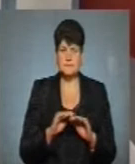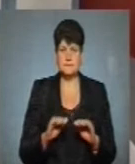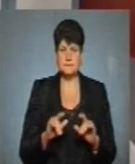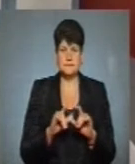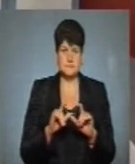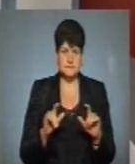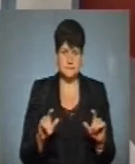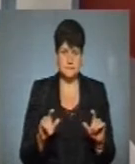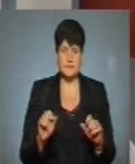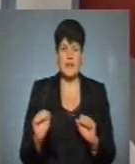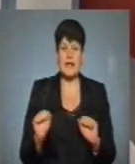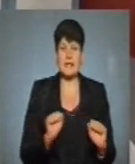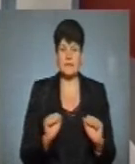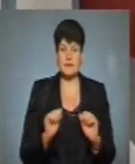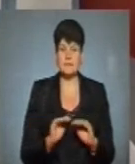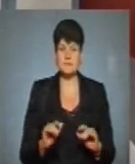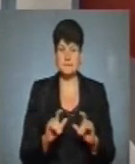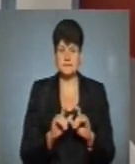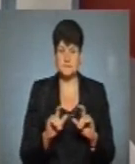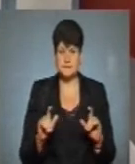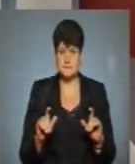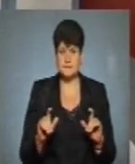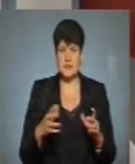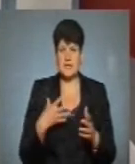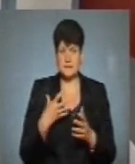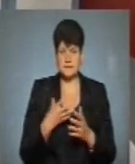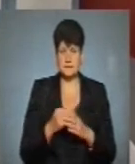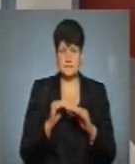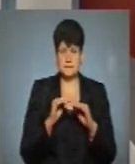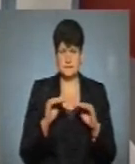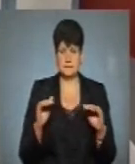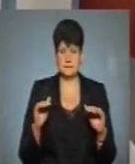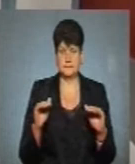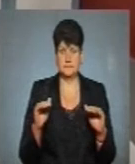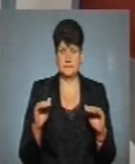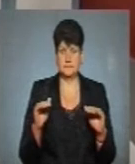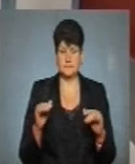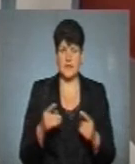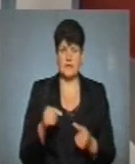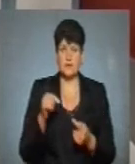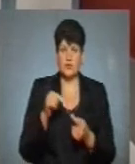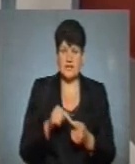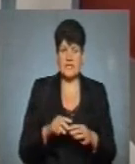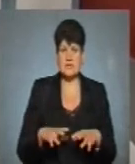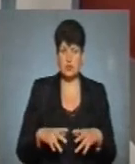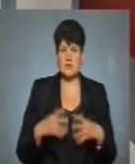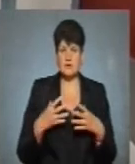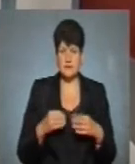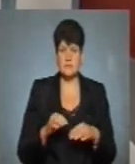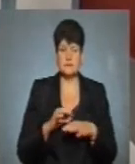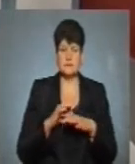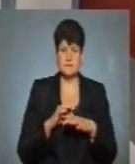установ. А керівники дошкільних установ на своєму рівні відповідні інструкції провели